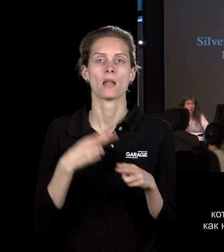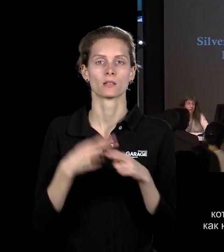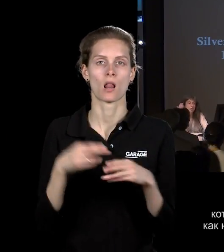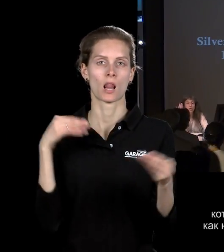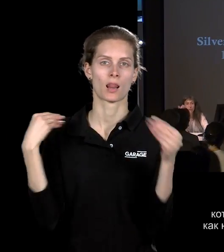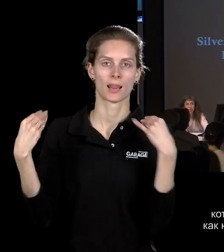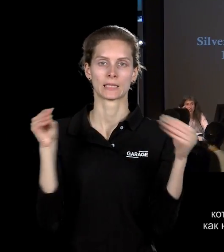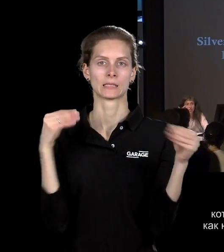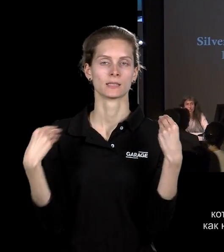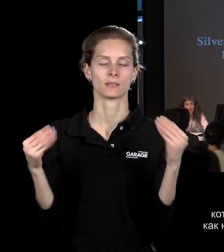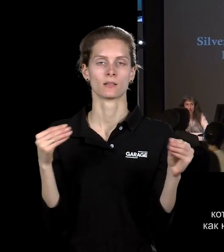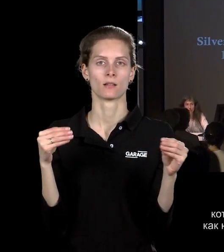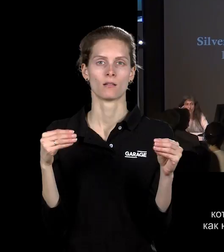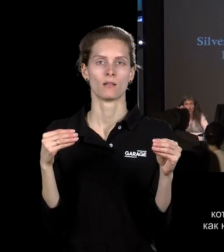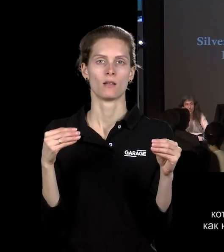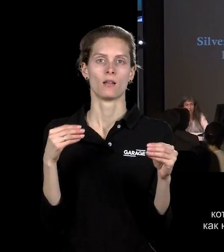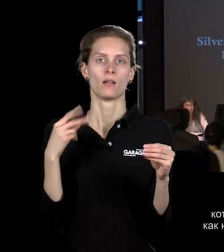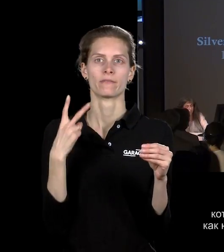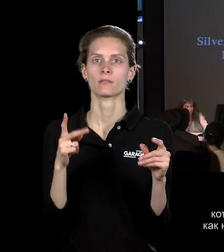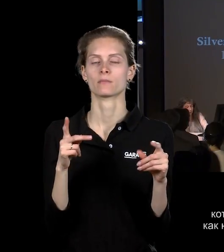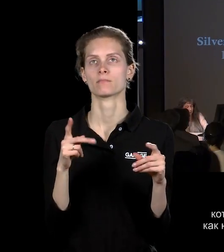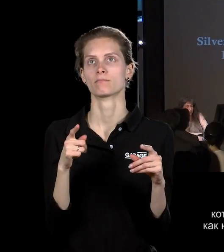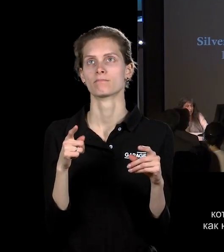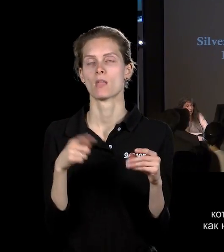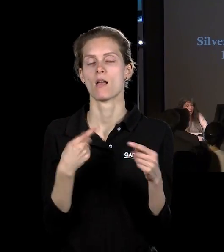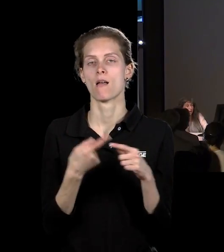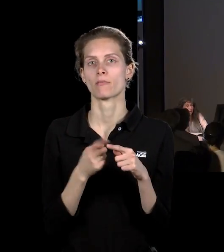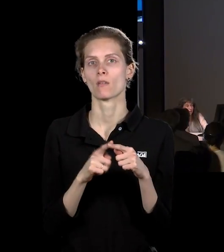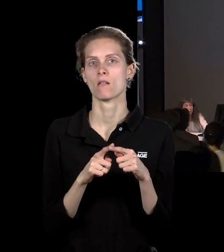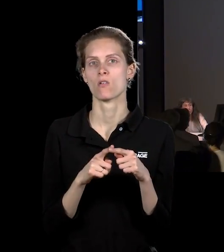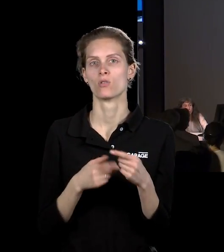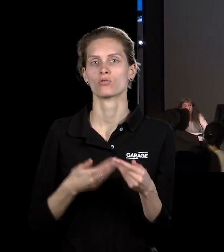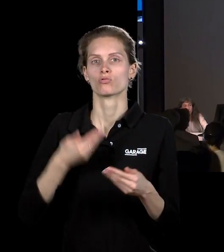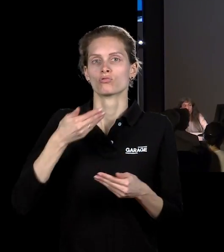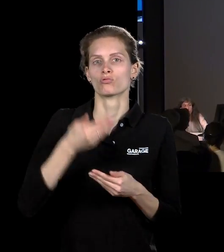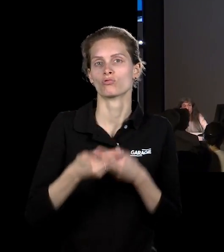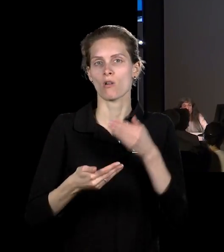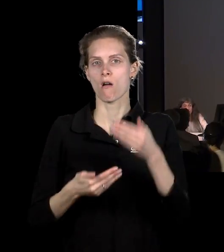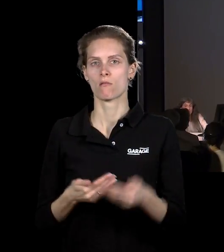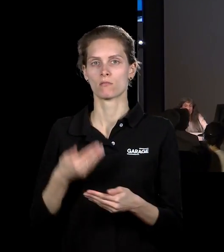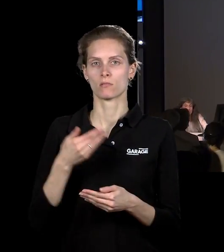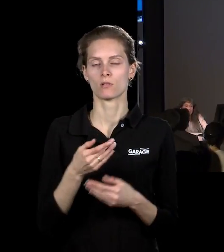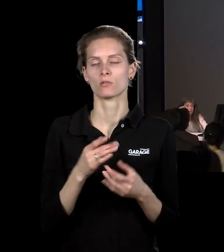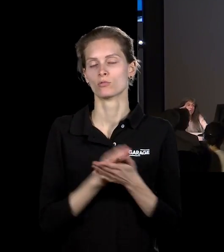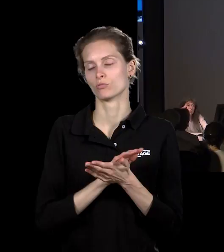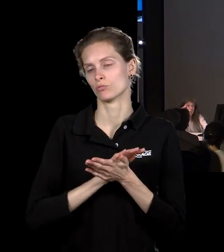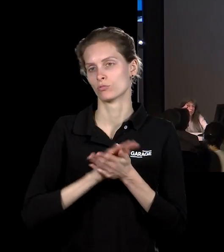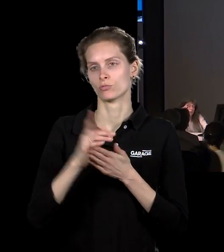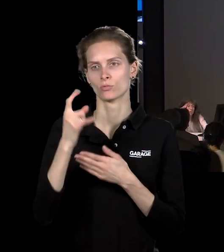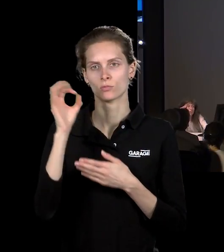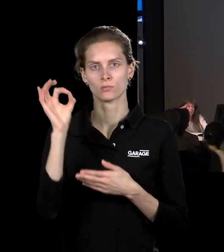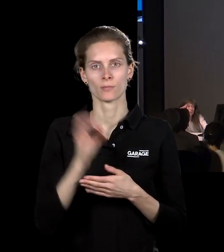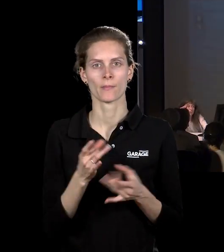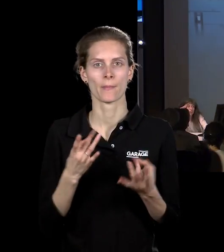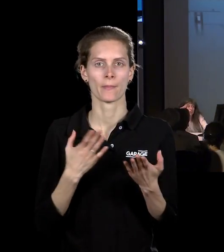бы как некая дорога, как некие шаги, которые ты должен проделать. Но это уже такой действительно чистый минимализм, достаточно близкий к тому, что